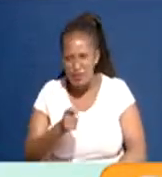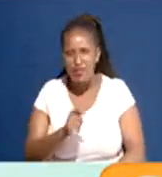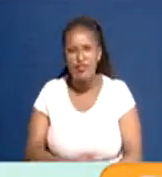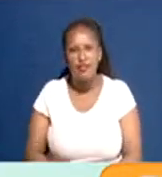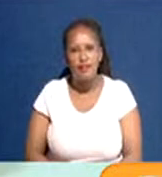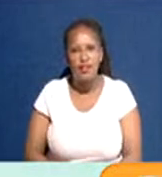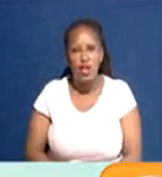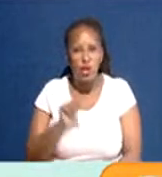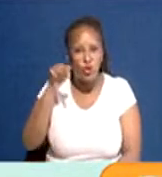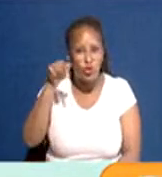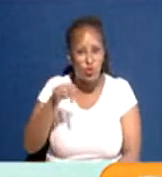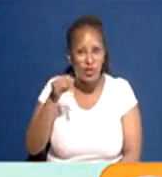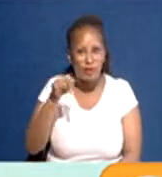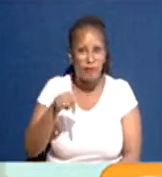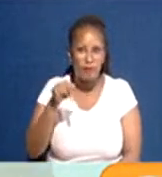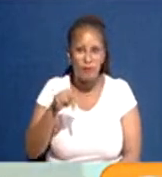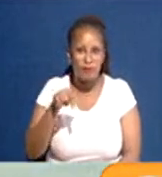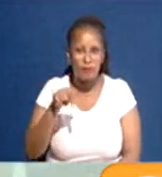Today,